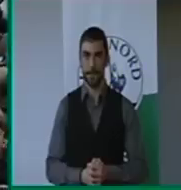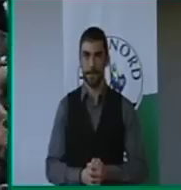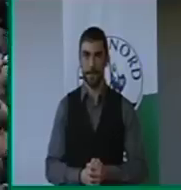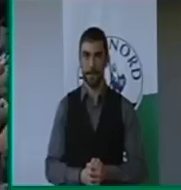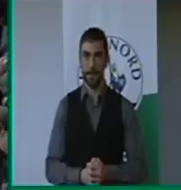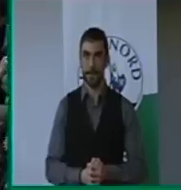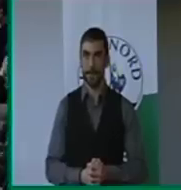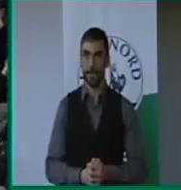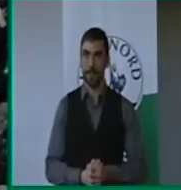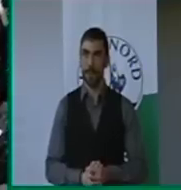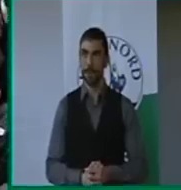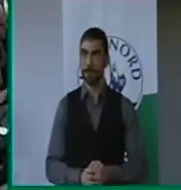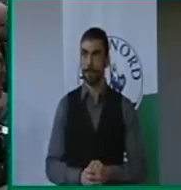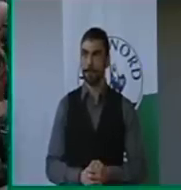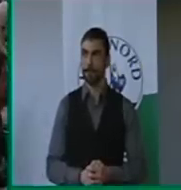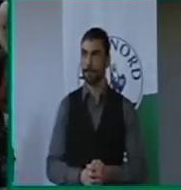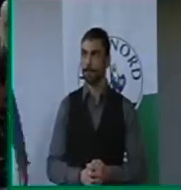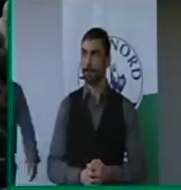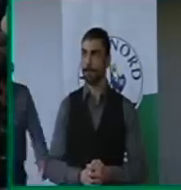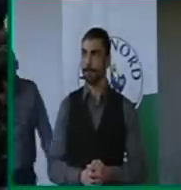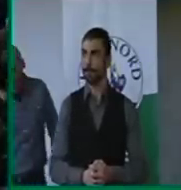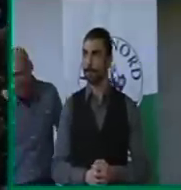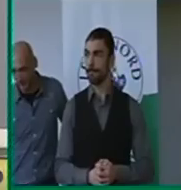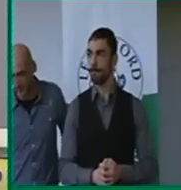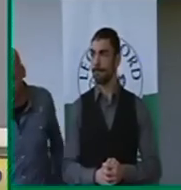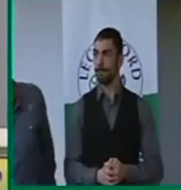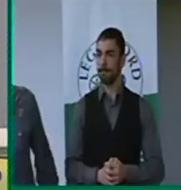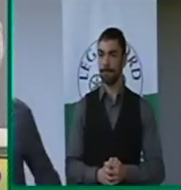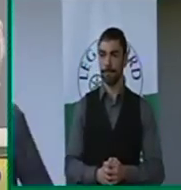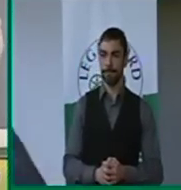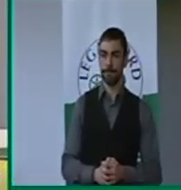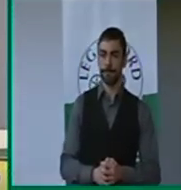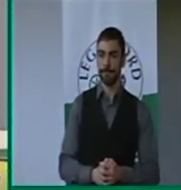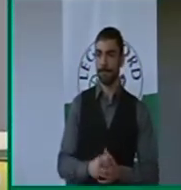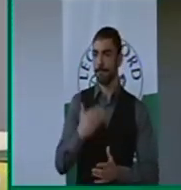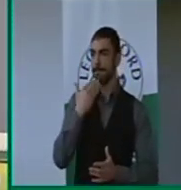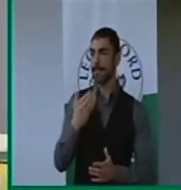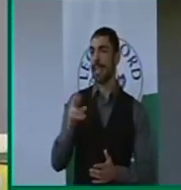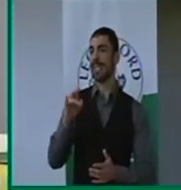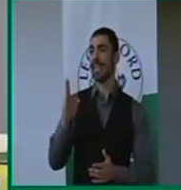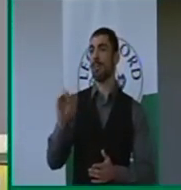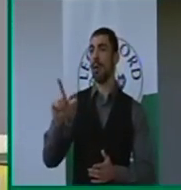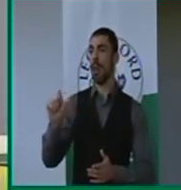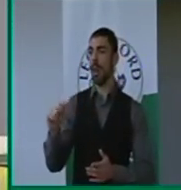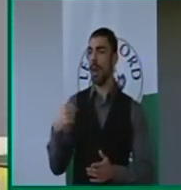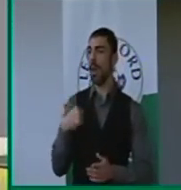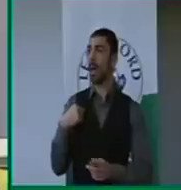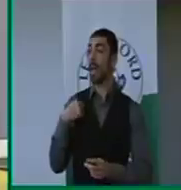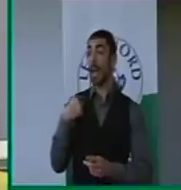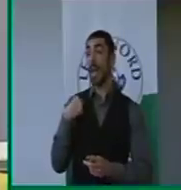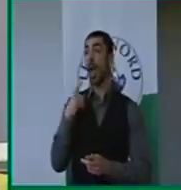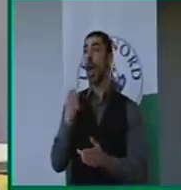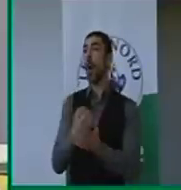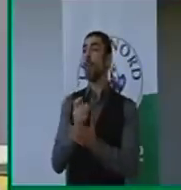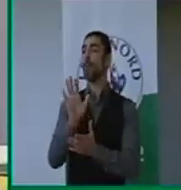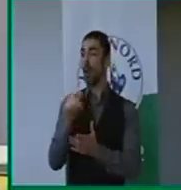Grazie grazie grazie davvero a Carlo Ribolla io i vostri prodotti cerco di comprarli eh così